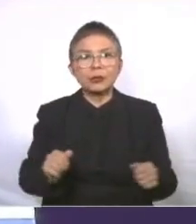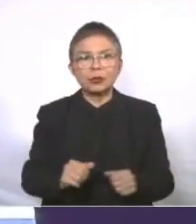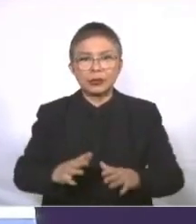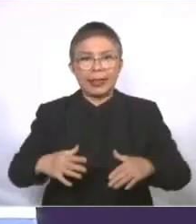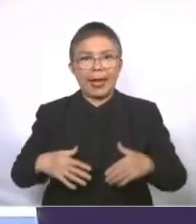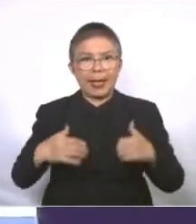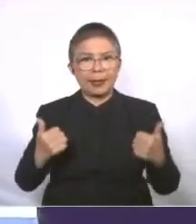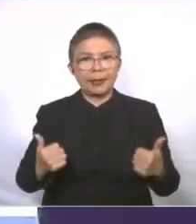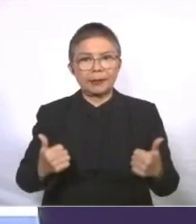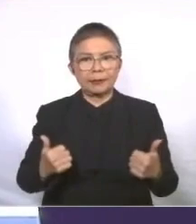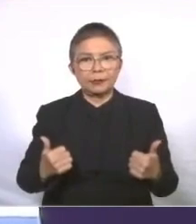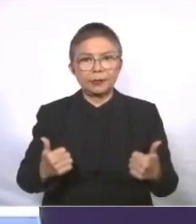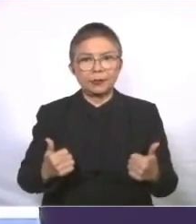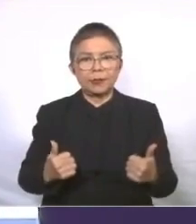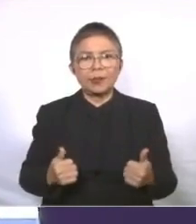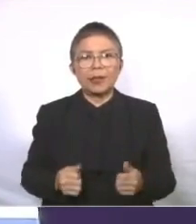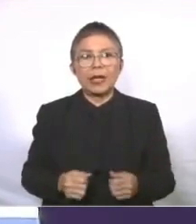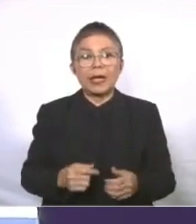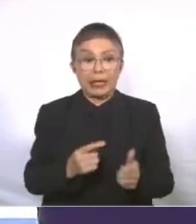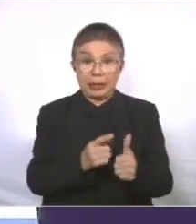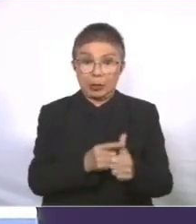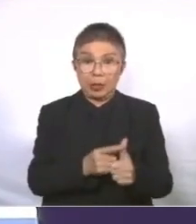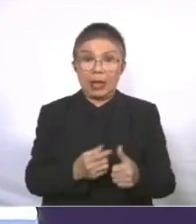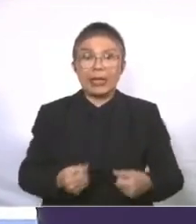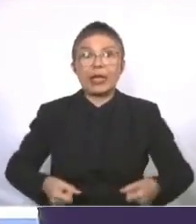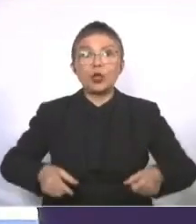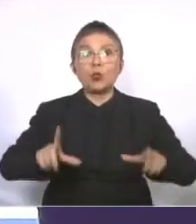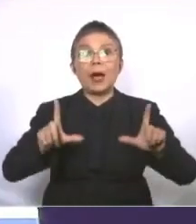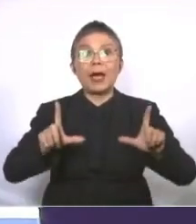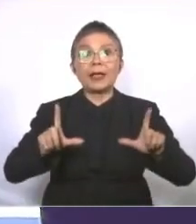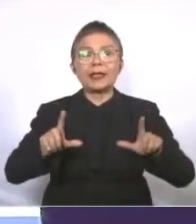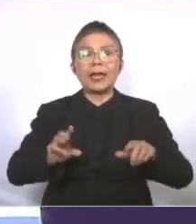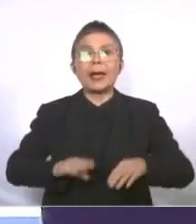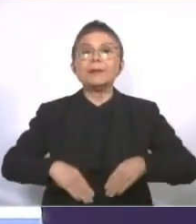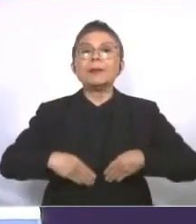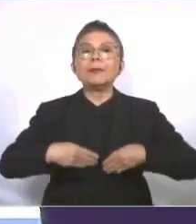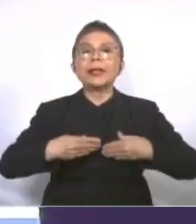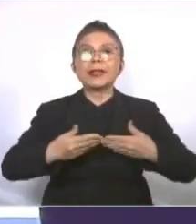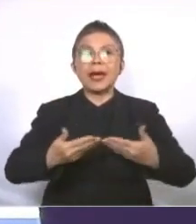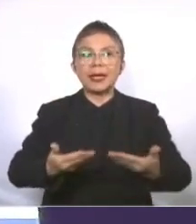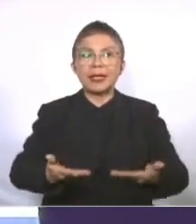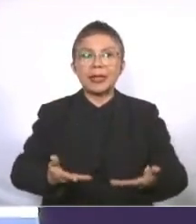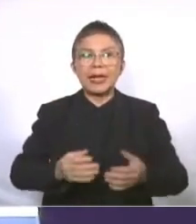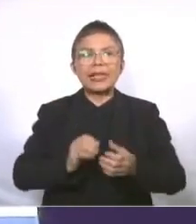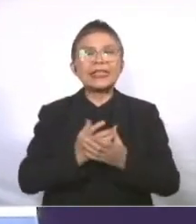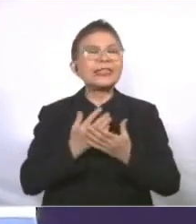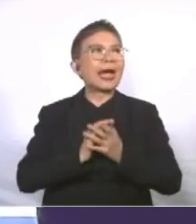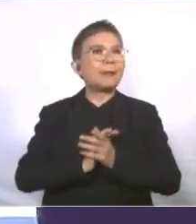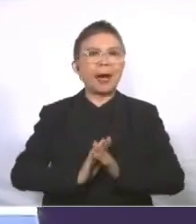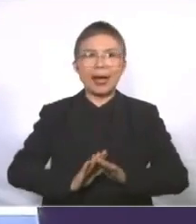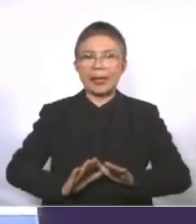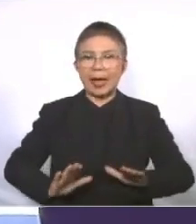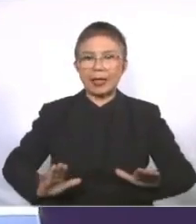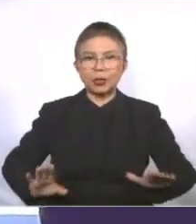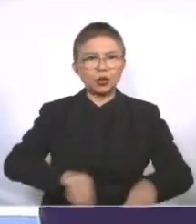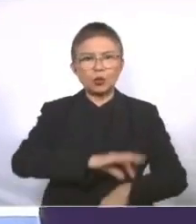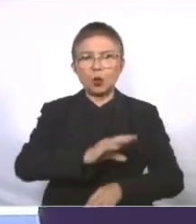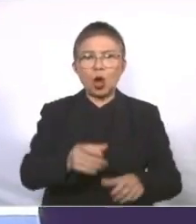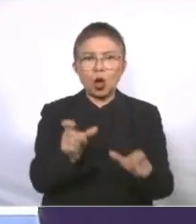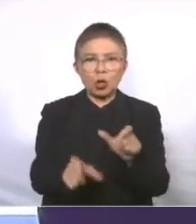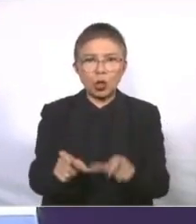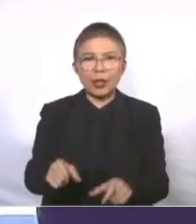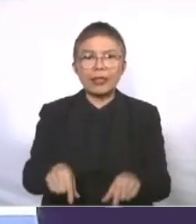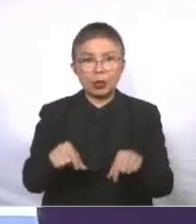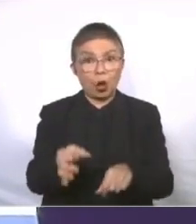sehat termasuk kehidupan yang memberikan kenyamanan bagi seluruh